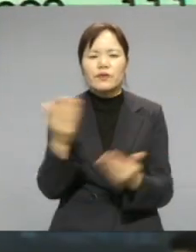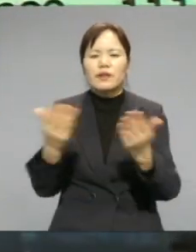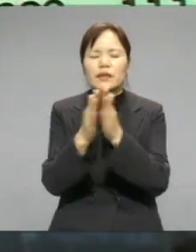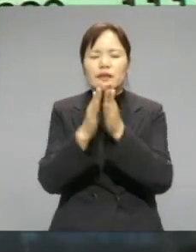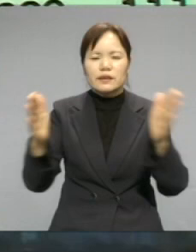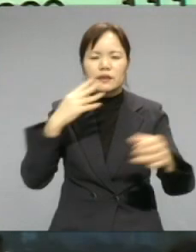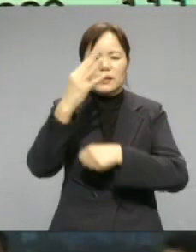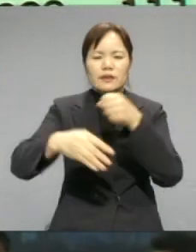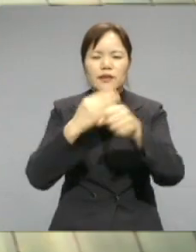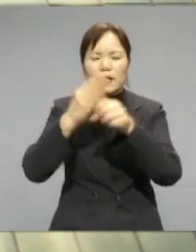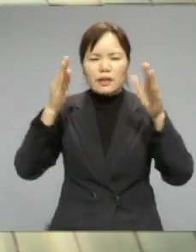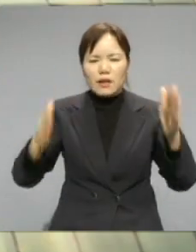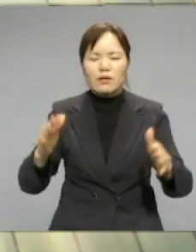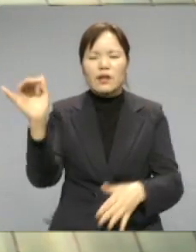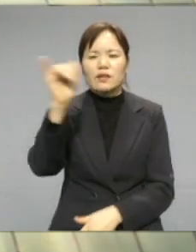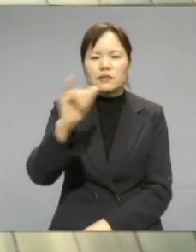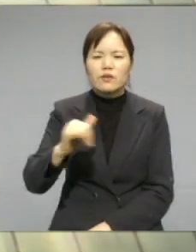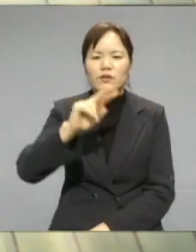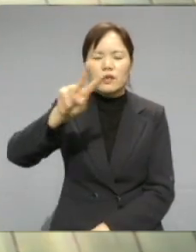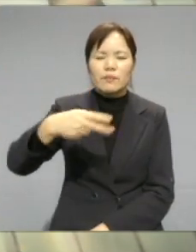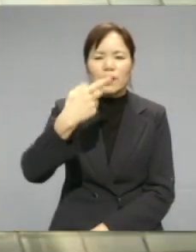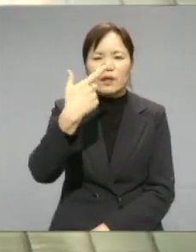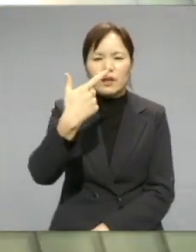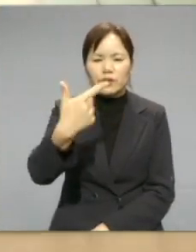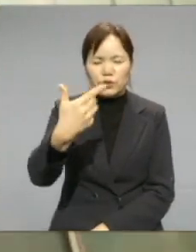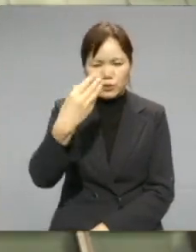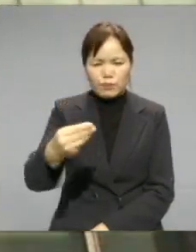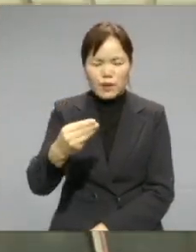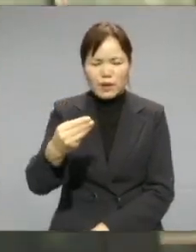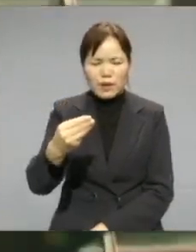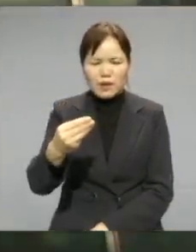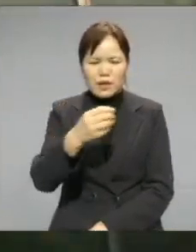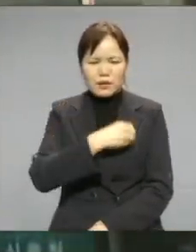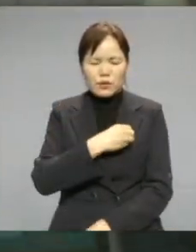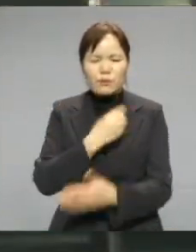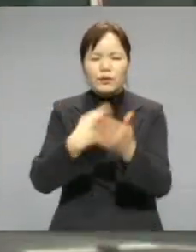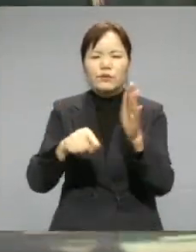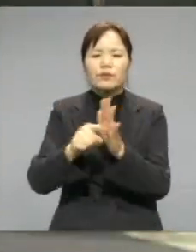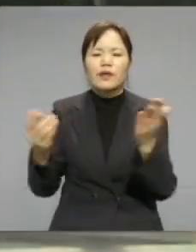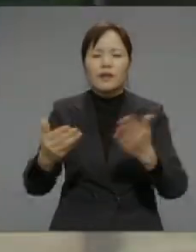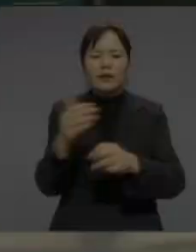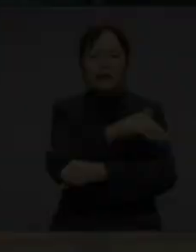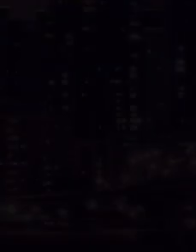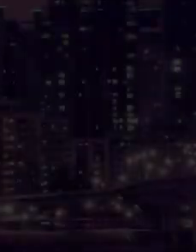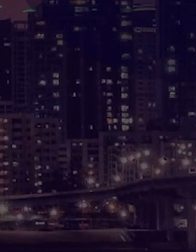4년 동안 전국 206만 농협조합원을 위해 일할 계획입니다.